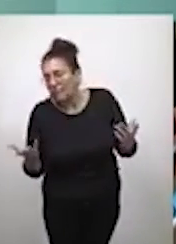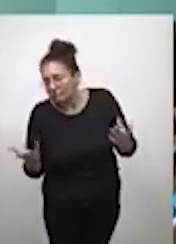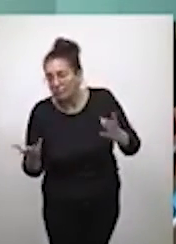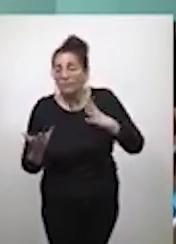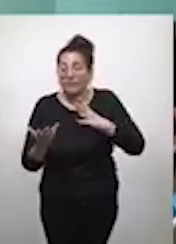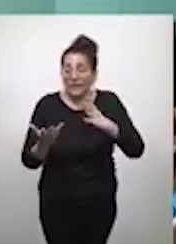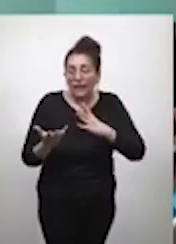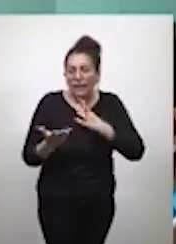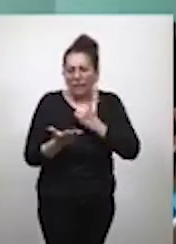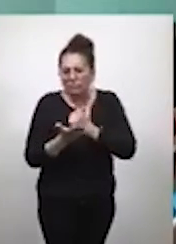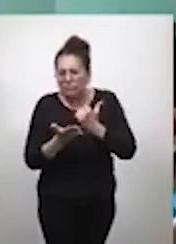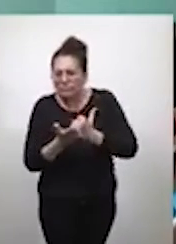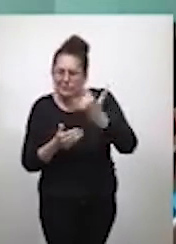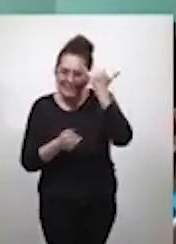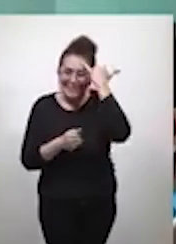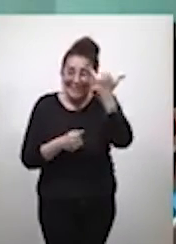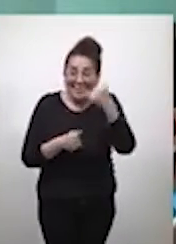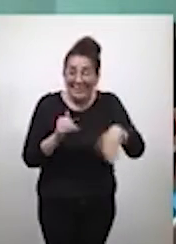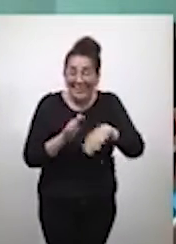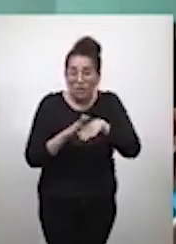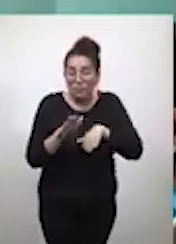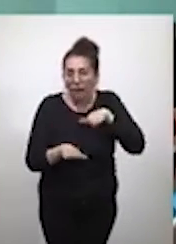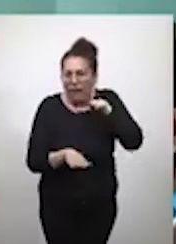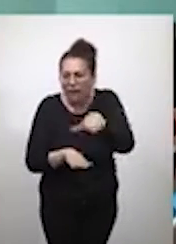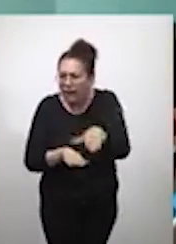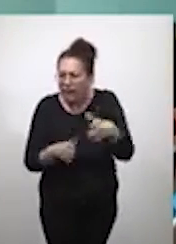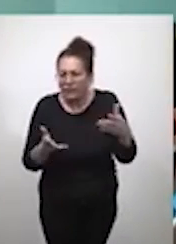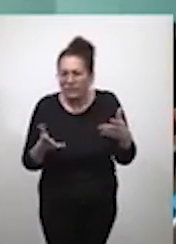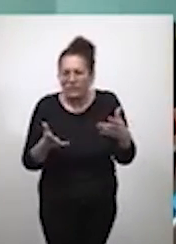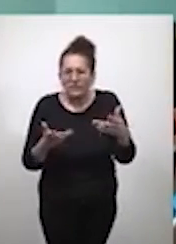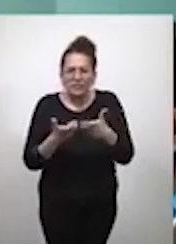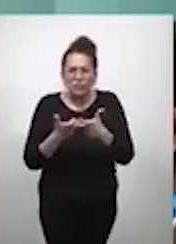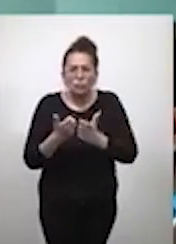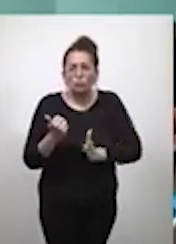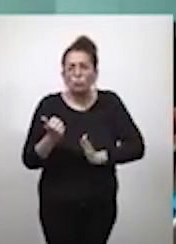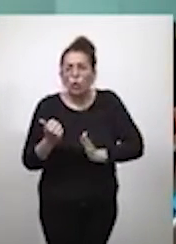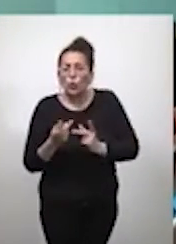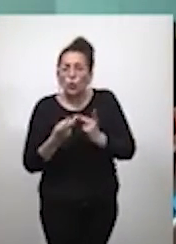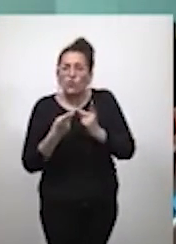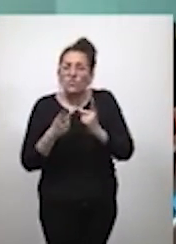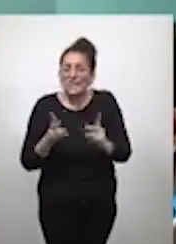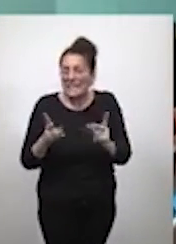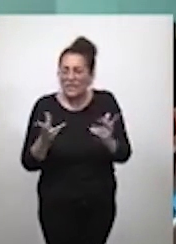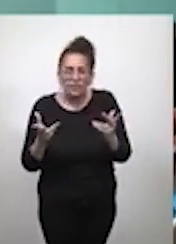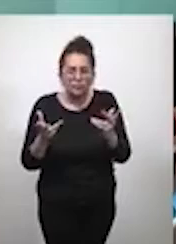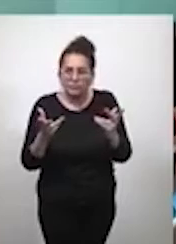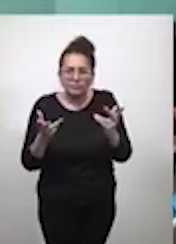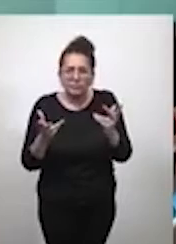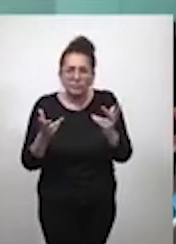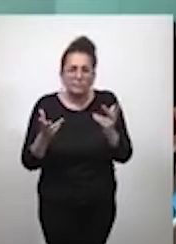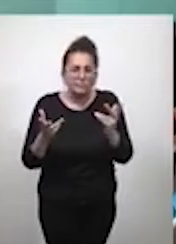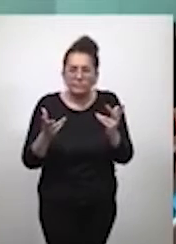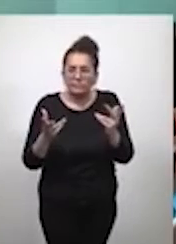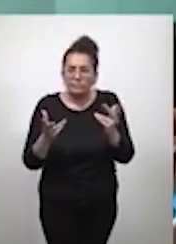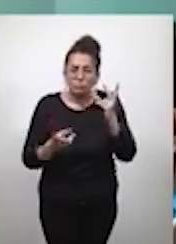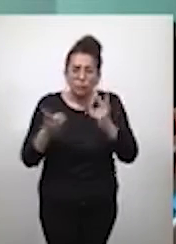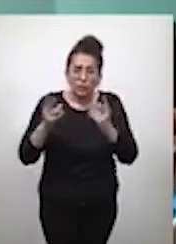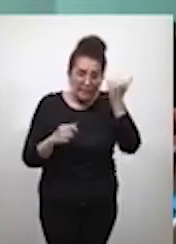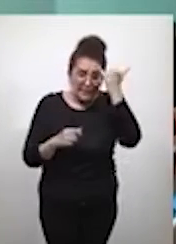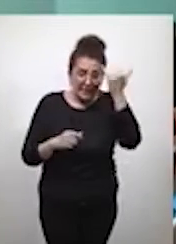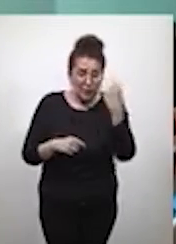tests, initiatives, la ville de Bordeaux pourra être amenée à faire avoir des initiatives